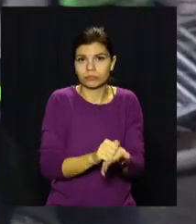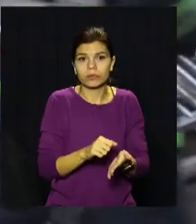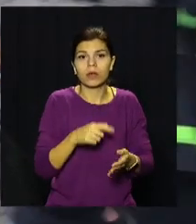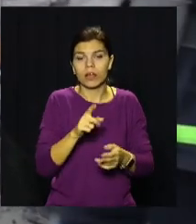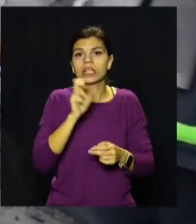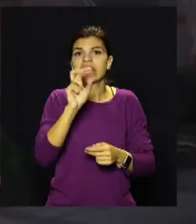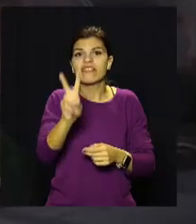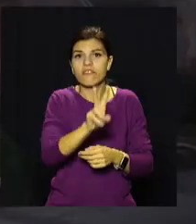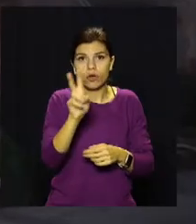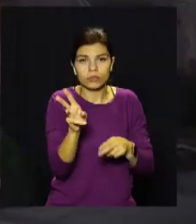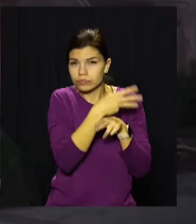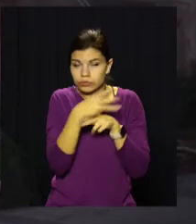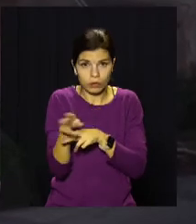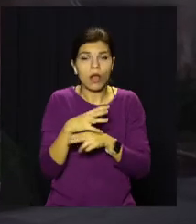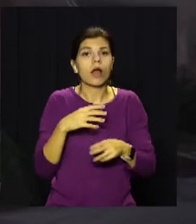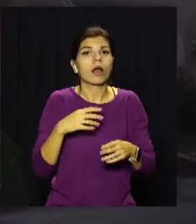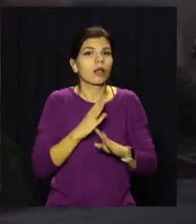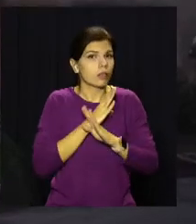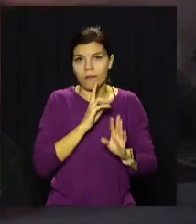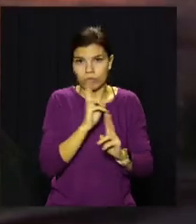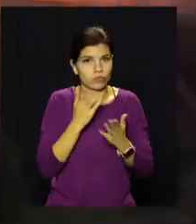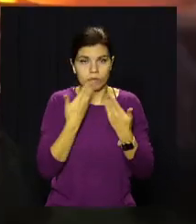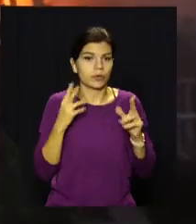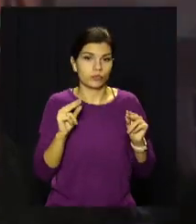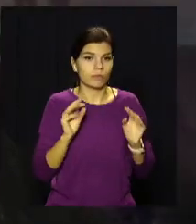за 2 години, загиблих та постраждалих немає.